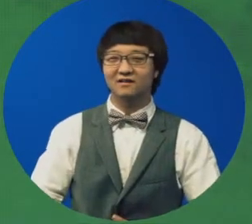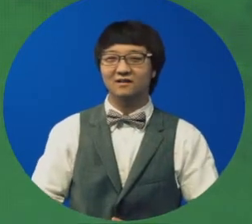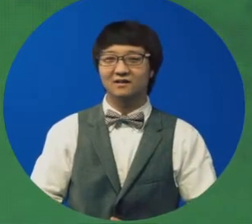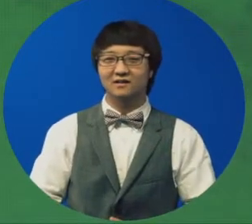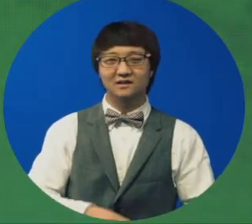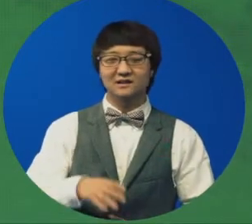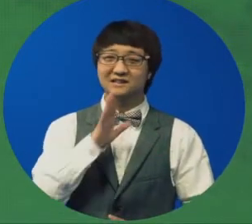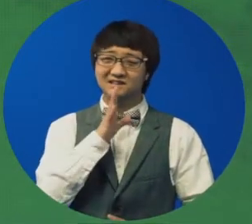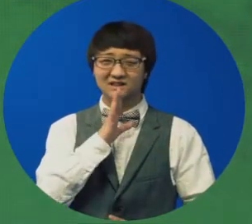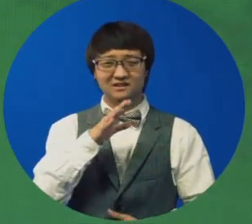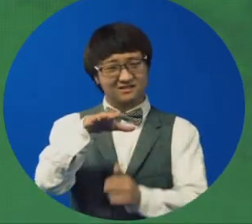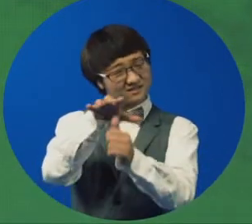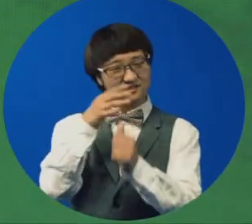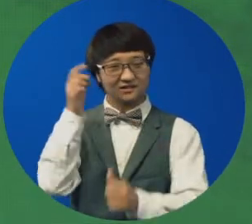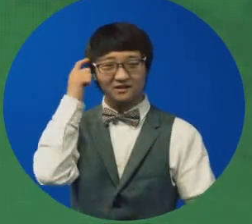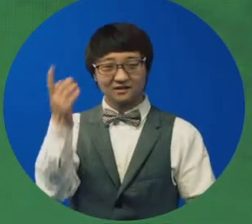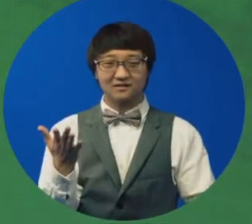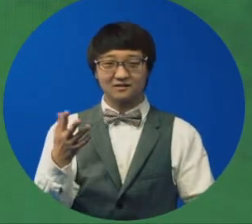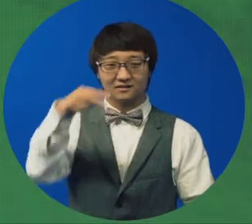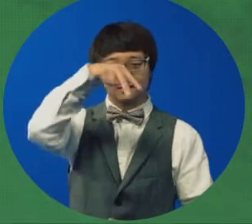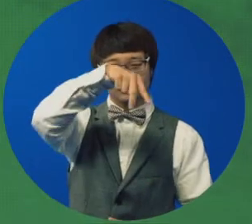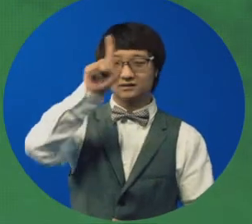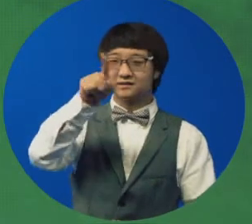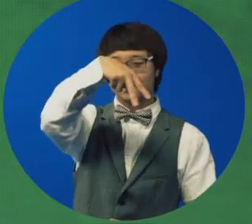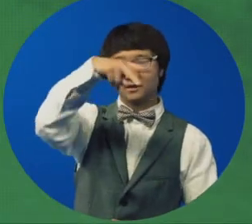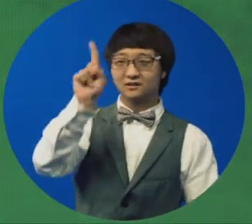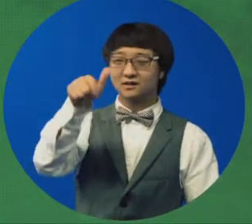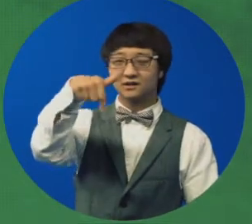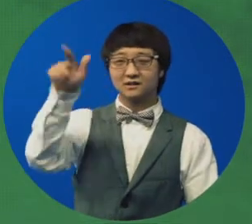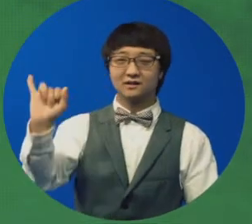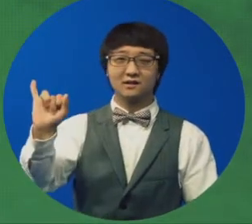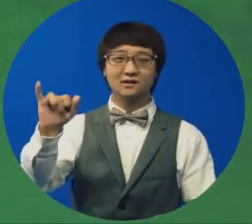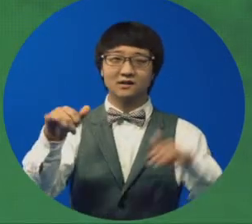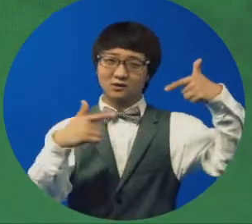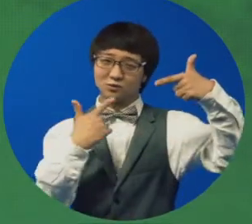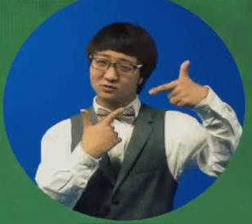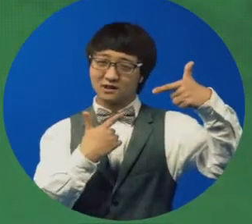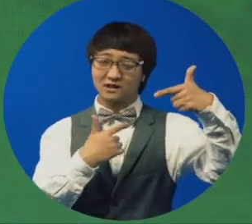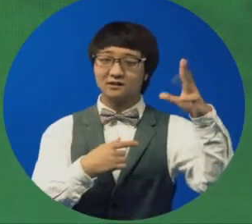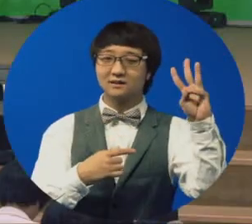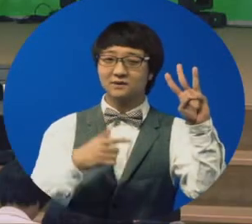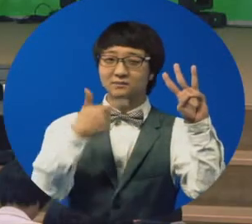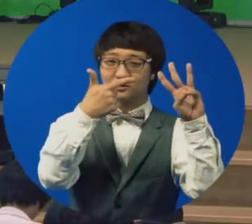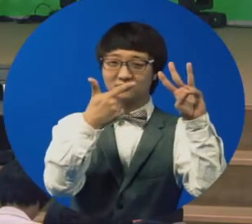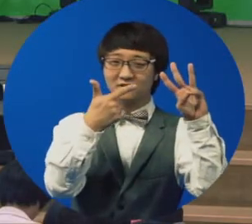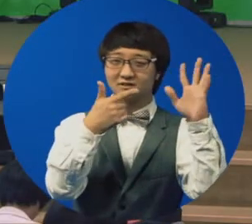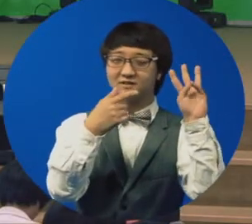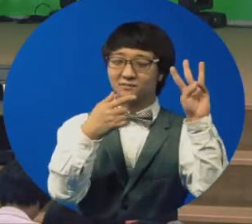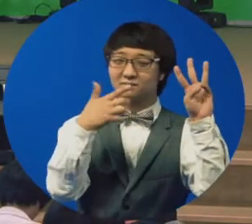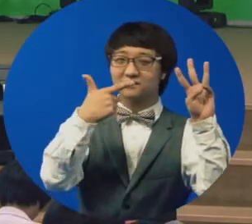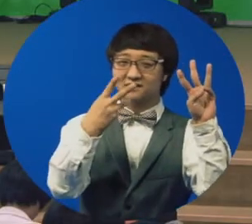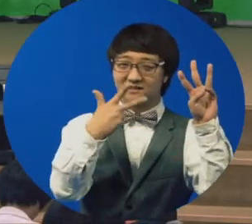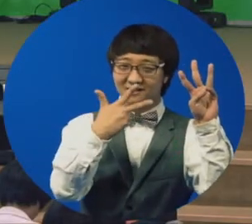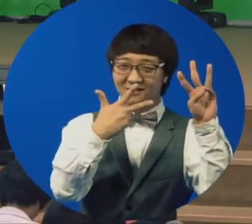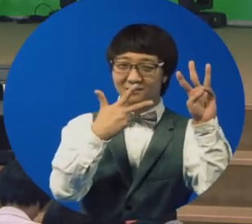쓰실까? 사사기 6장 36절부터 37절까지에 보면 이런 이야기가 나옵니다.